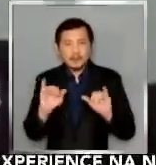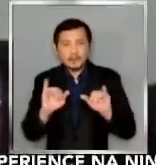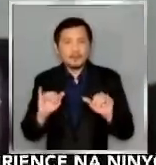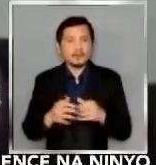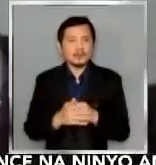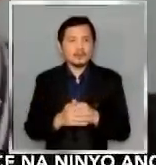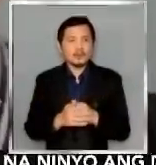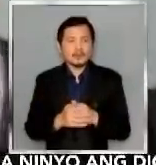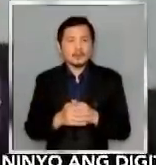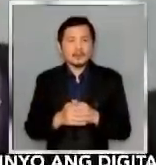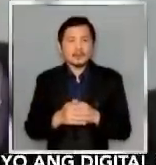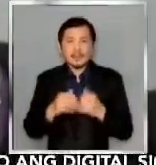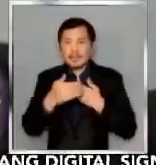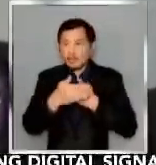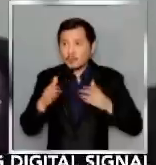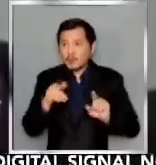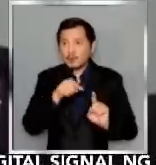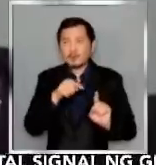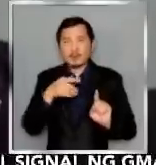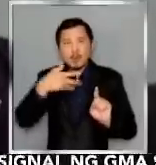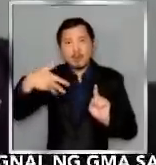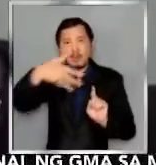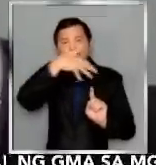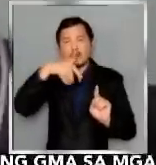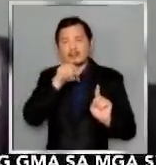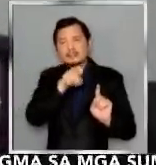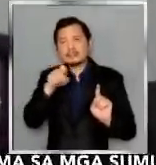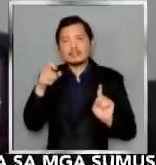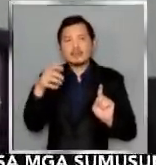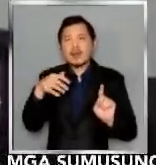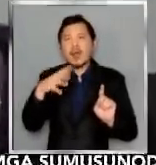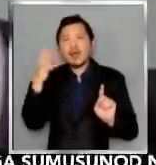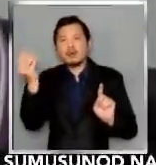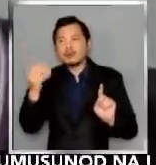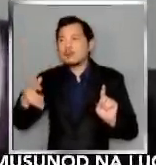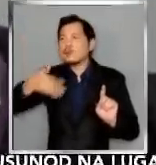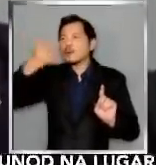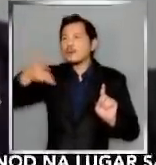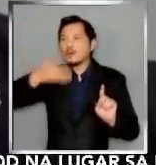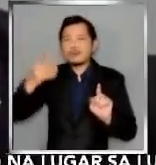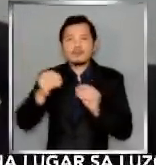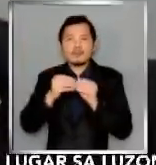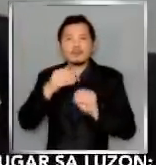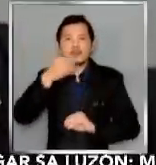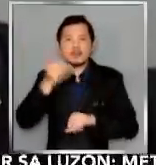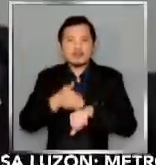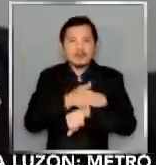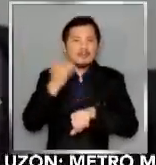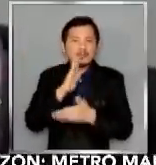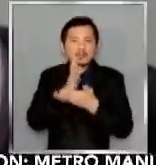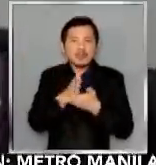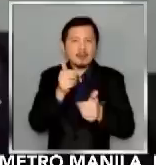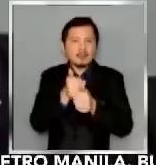na aerosols doon na nagdadala ng virus sa hangin. So ayun, kaya hindi napapaigting yung mask mandate kasi nga hindi tayo aware